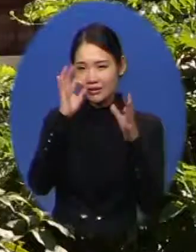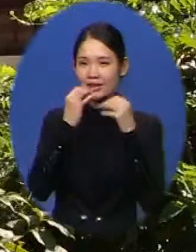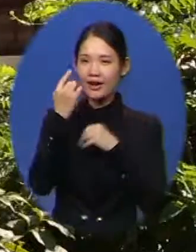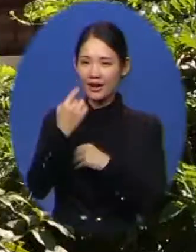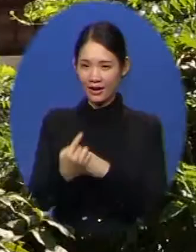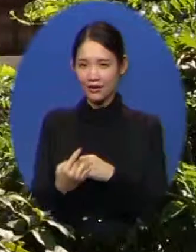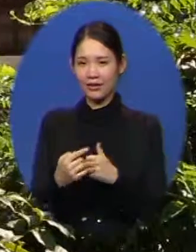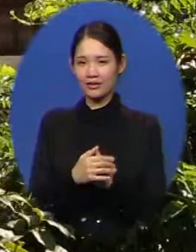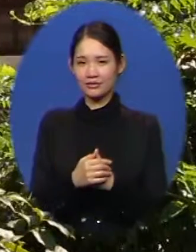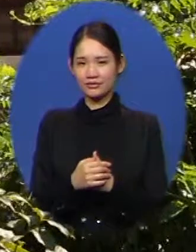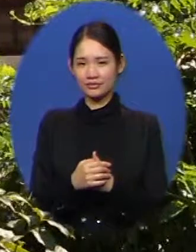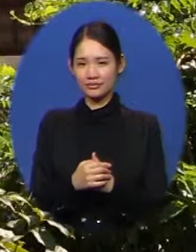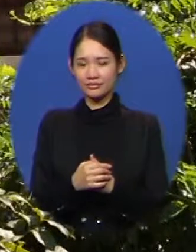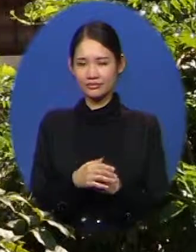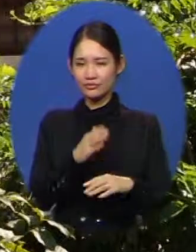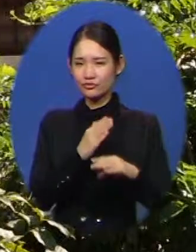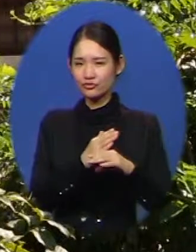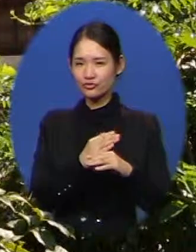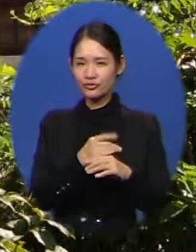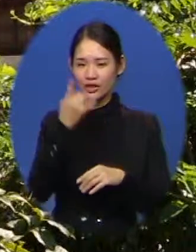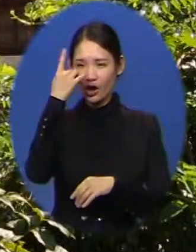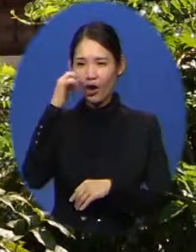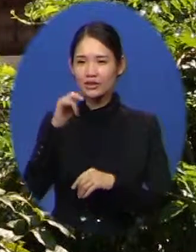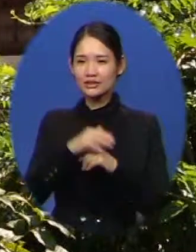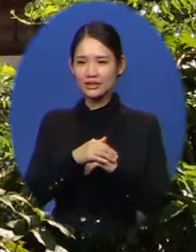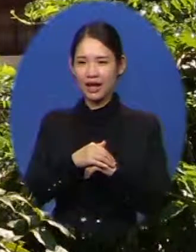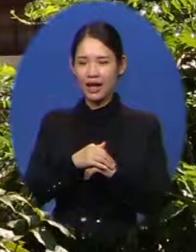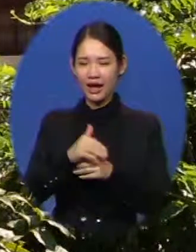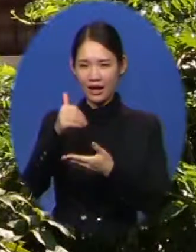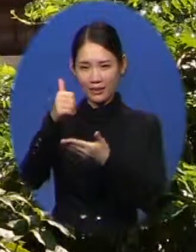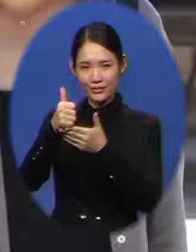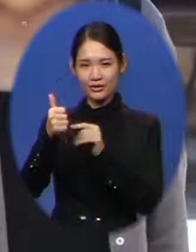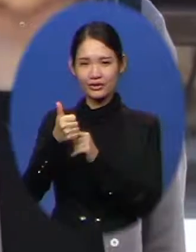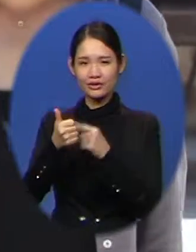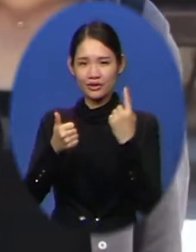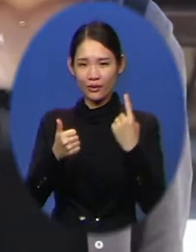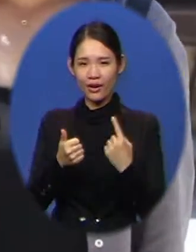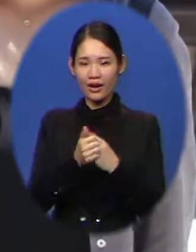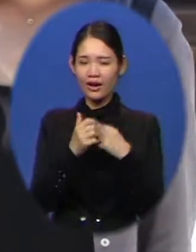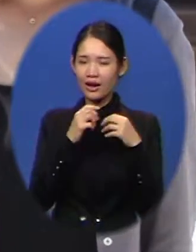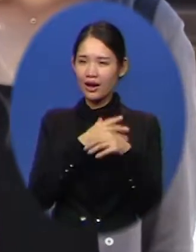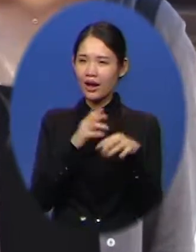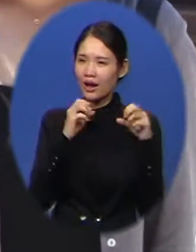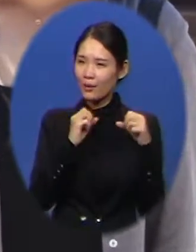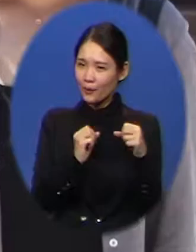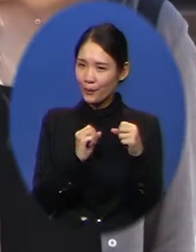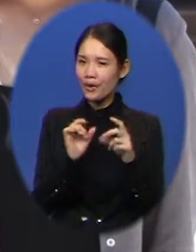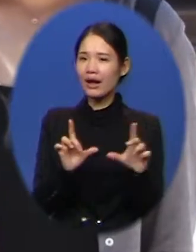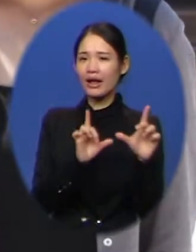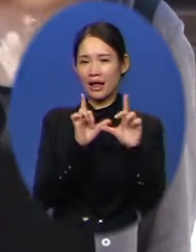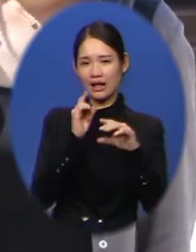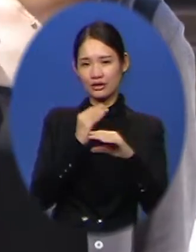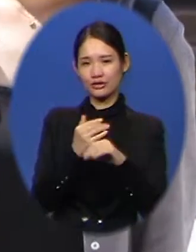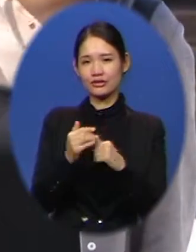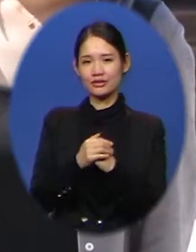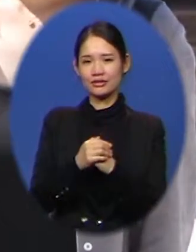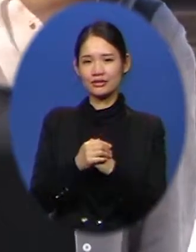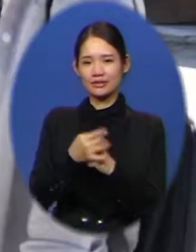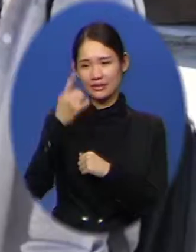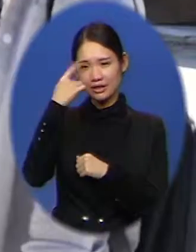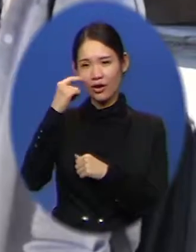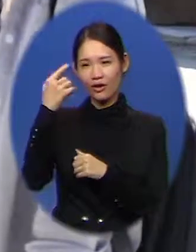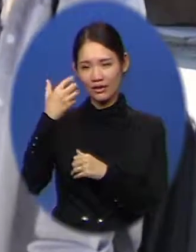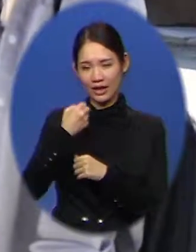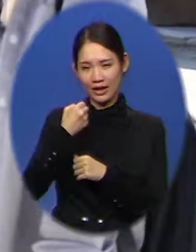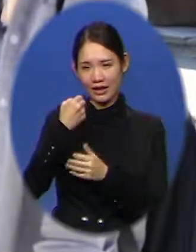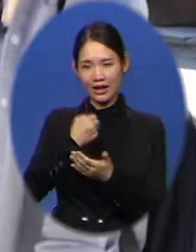손님 중에 러시아 공사도 있었어요. 이제 그분도 여기 머무르고 가면서 그분은 이거를 러시아에서